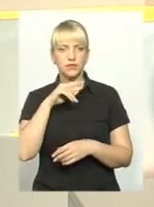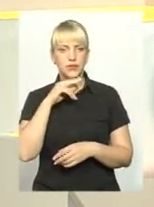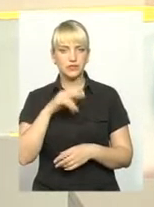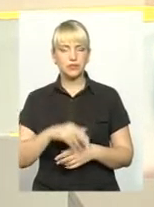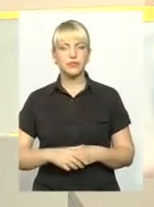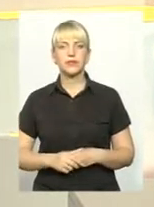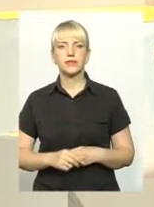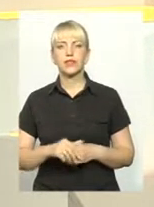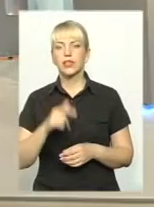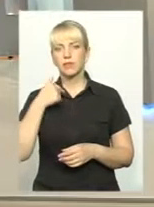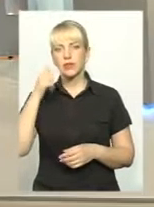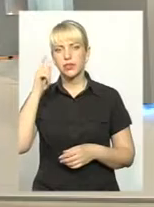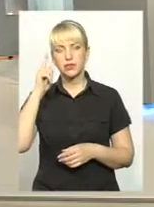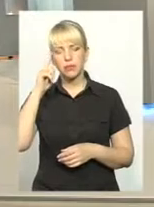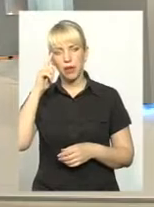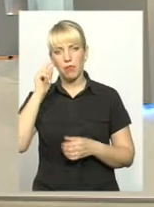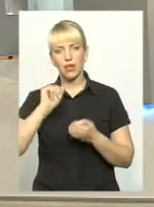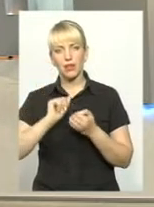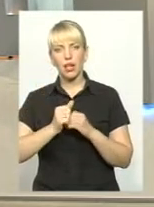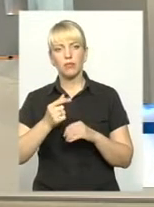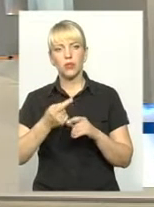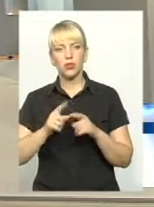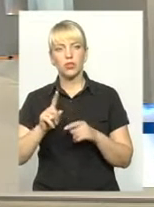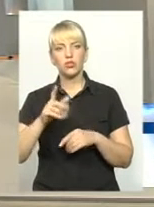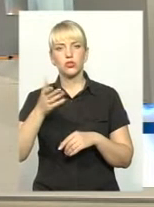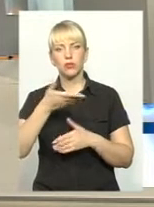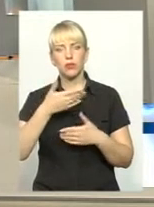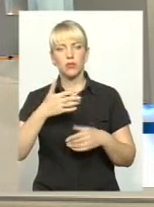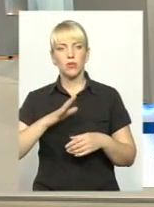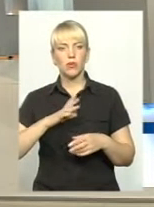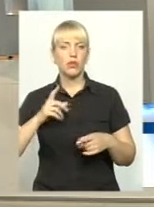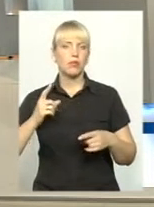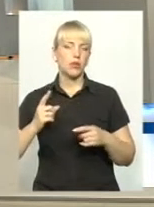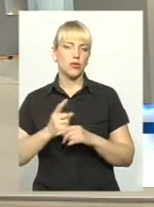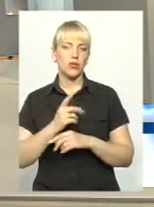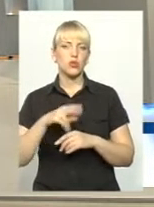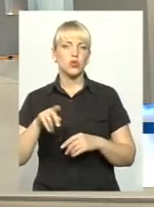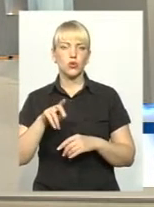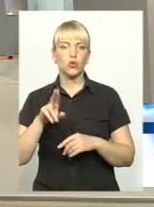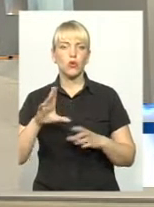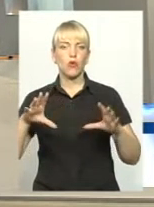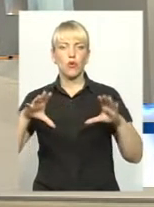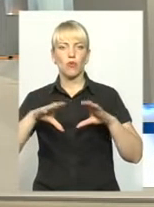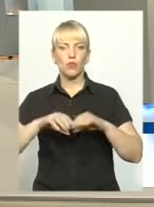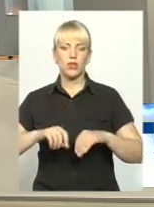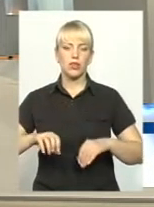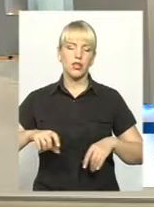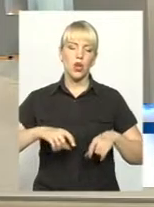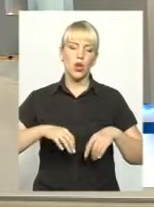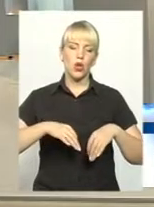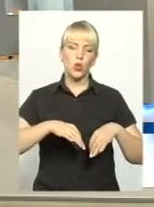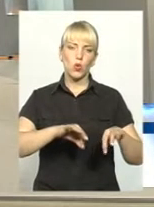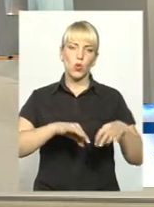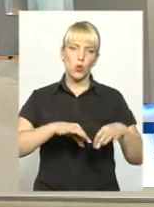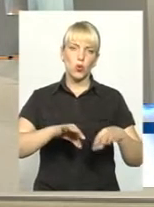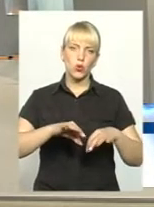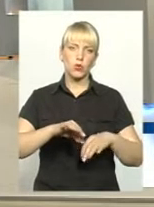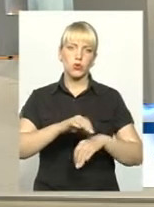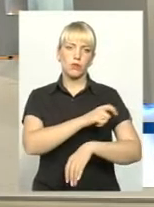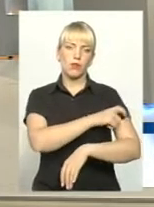ми пам'ятаємо про те, що дійсно ми були піонерами щодо об'єднання дорожно-патрульної служби і патрульної служби. Ми пам'ятаємо,